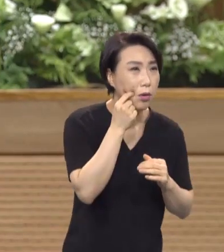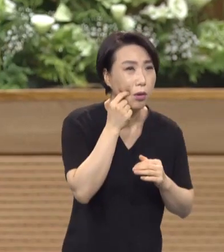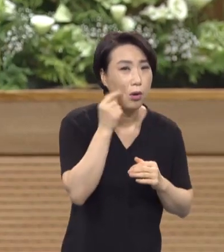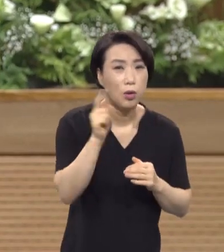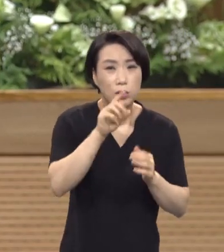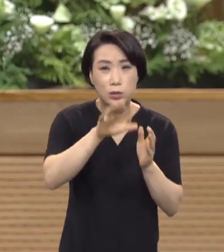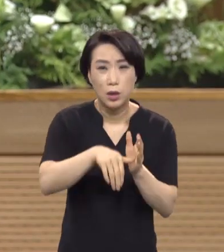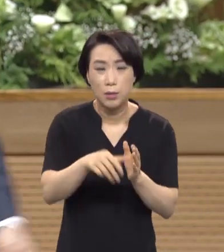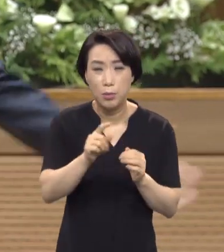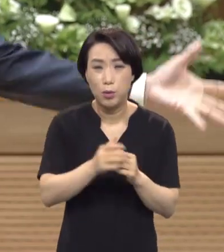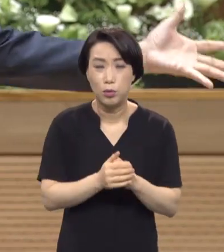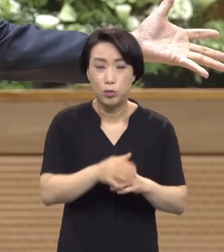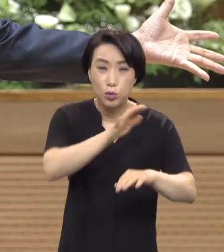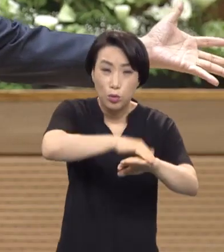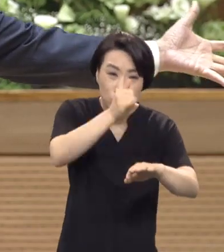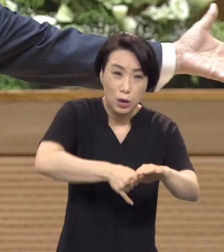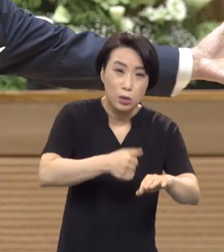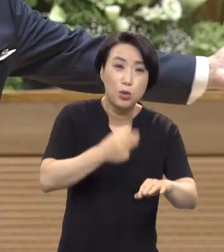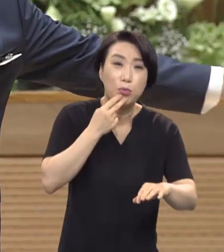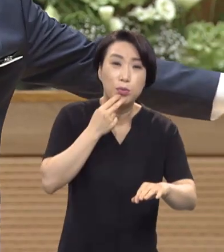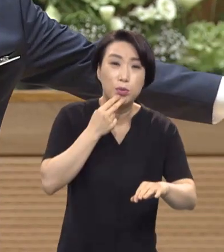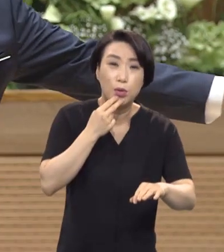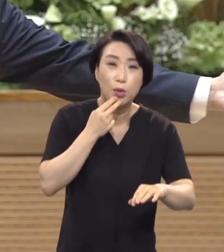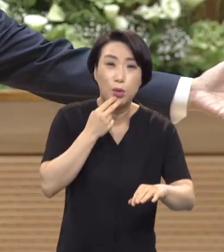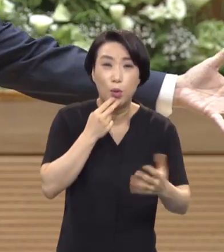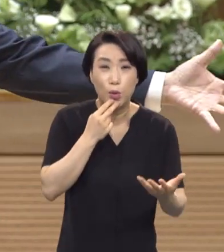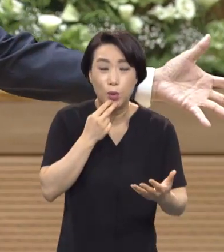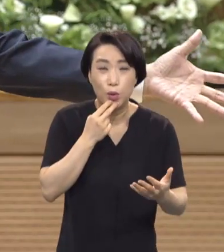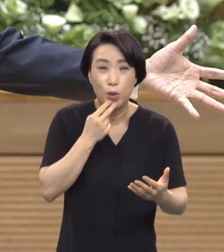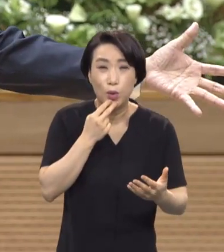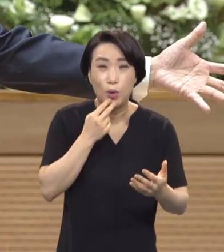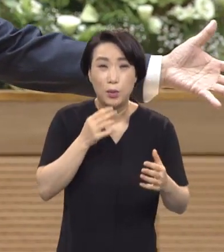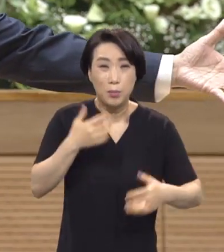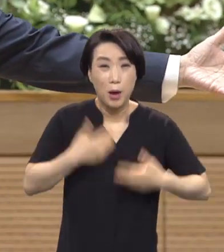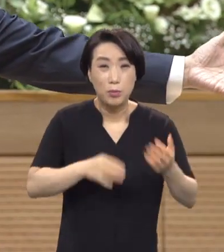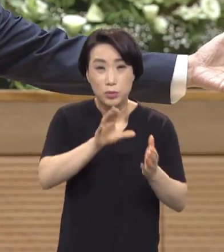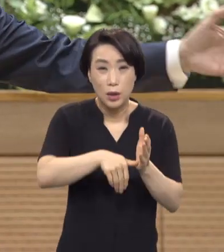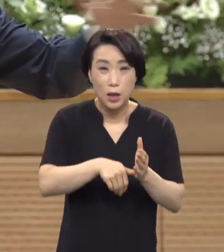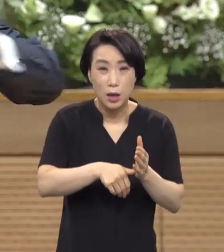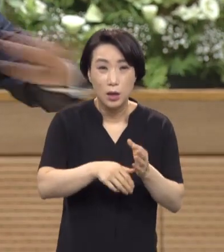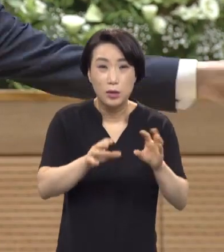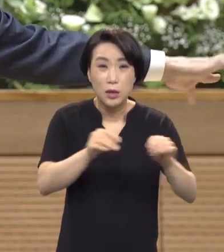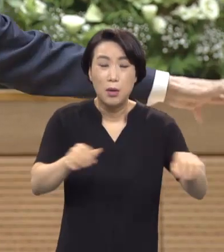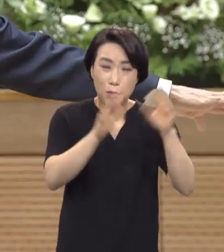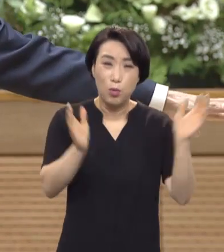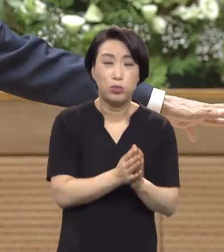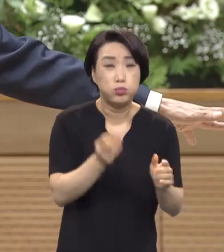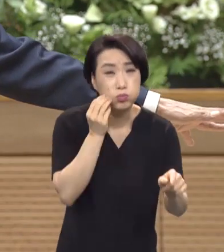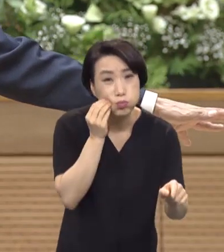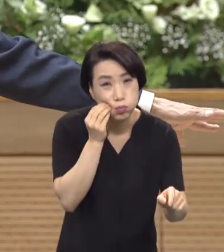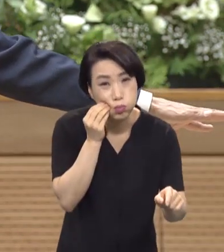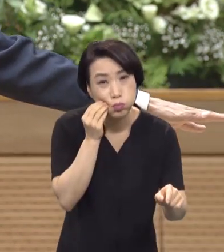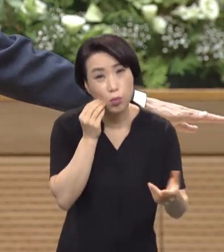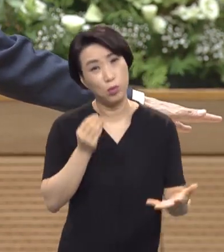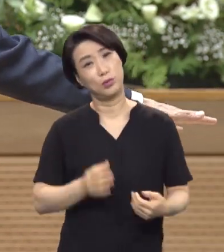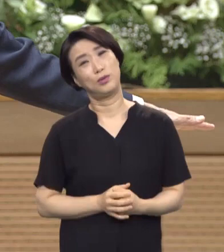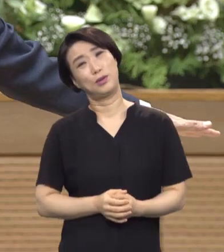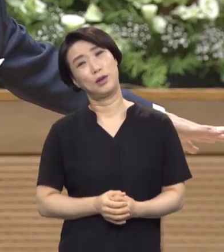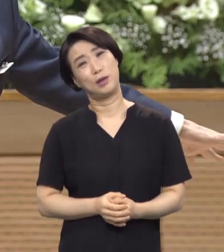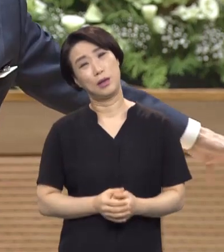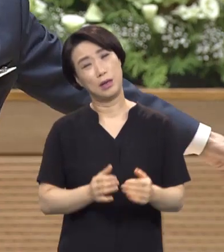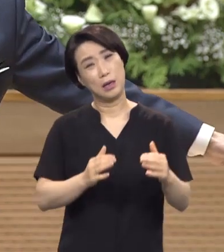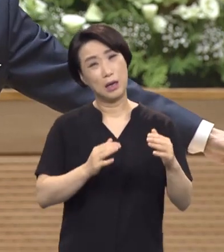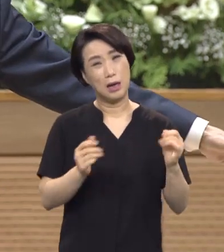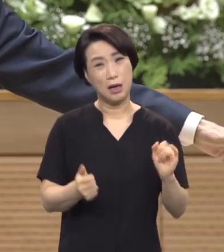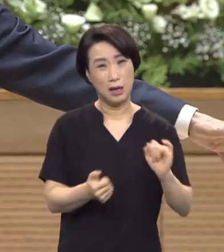때는 뭐 농사도 못 짓고 그냥 농번기에 농토가 다 놀아나 버리다네. 막 두 집안